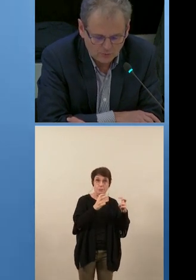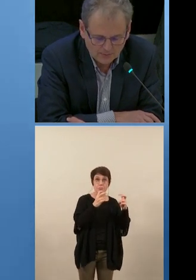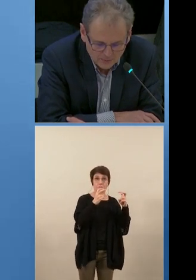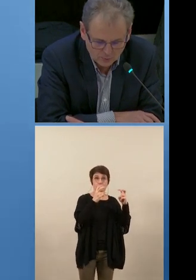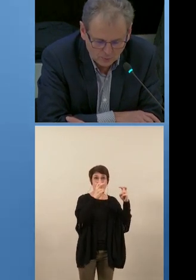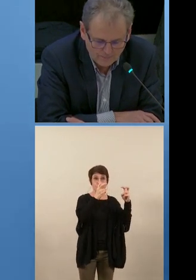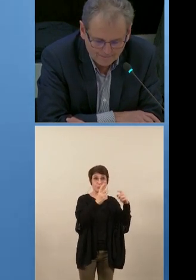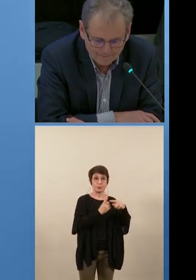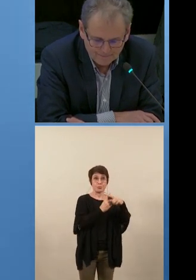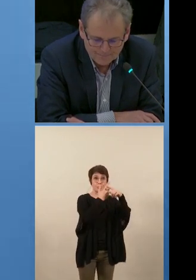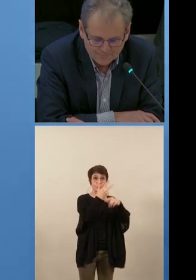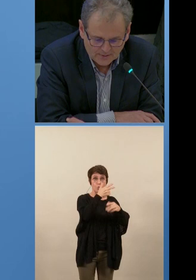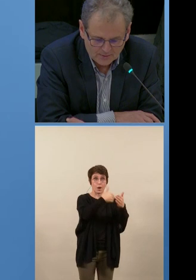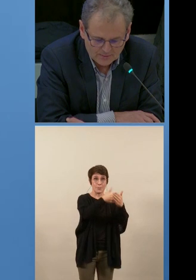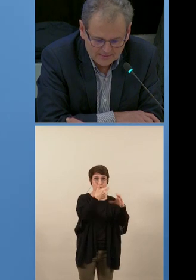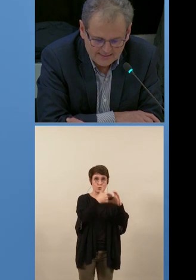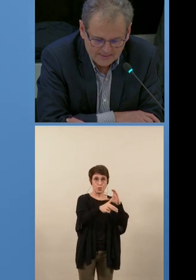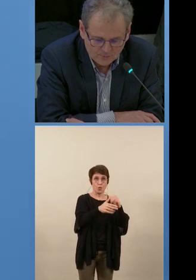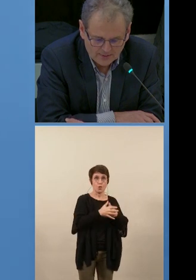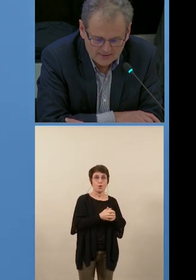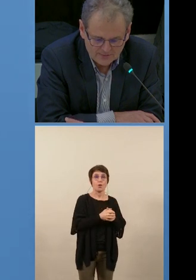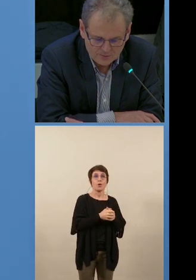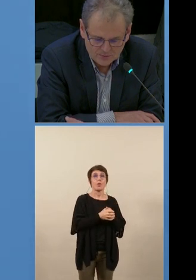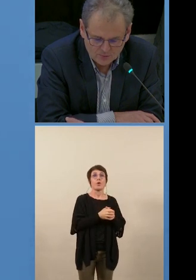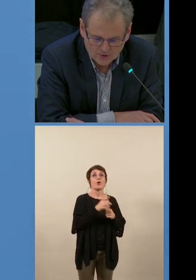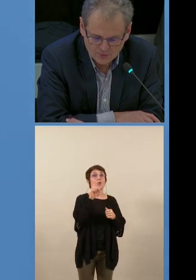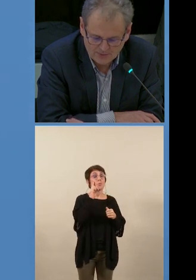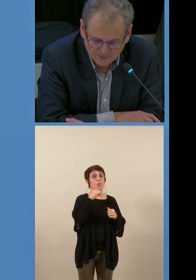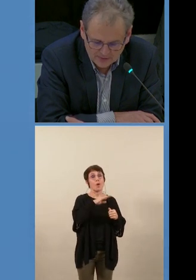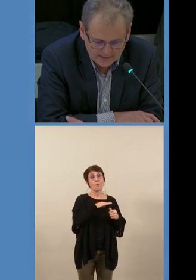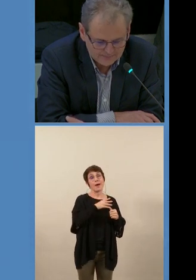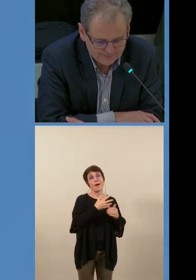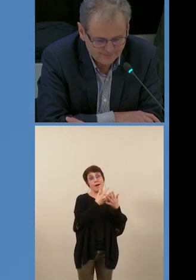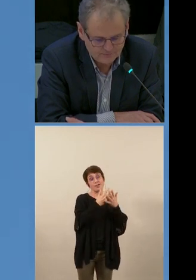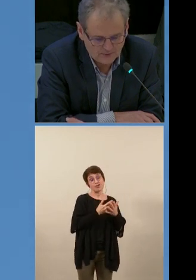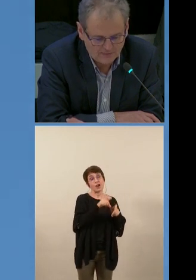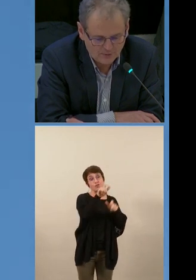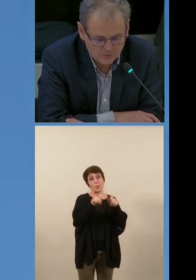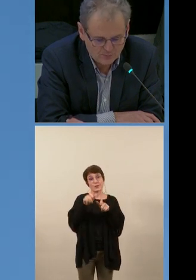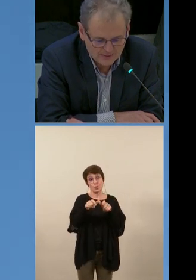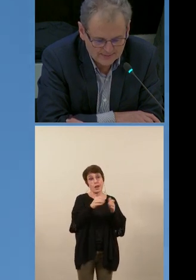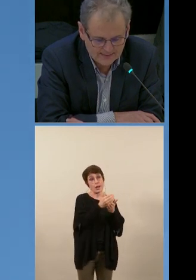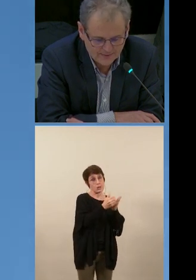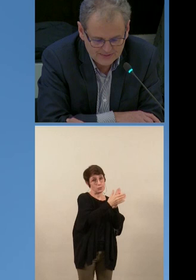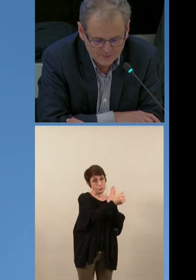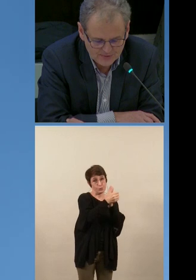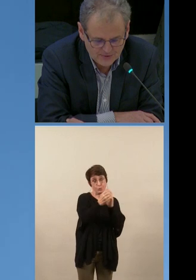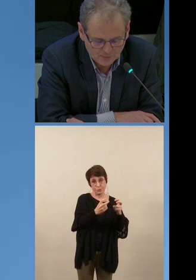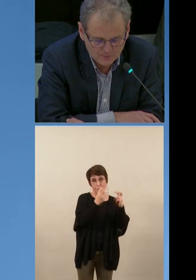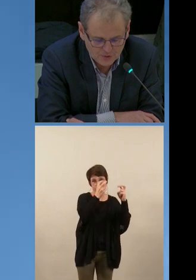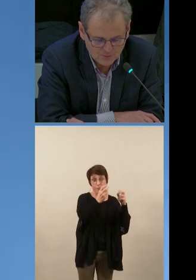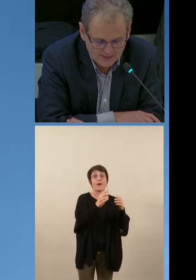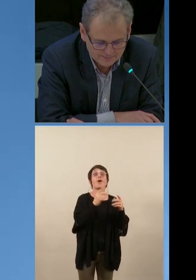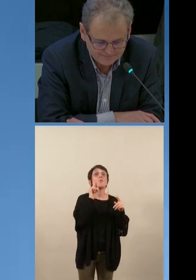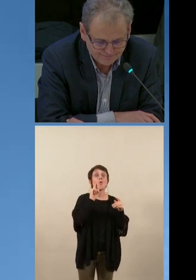de 3 millions d'euros lié donc à des évolutions de charge de personnel la valeur du point ayant été modifiée au